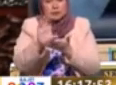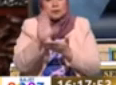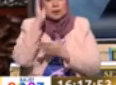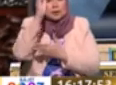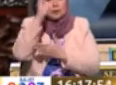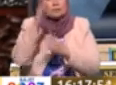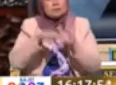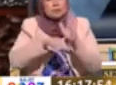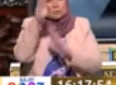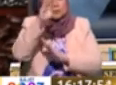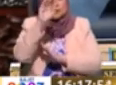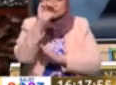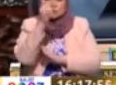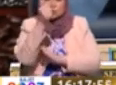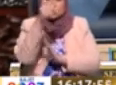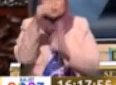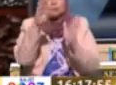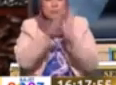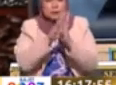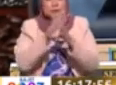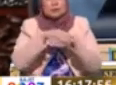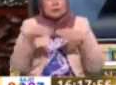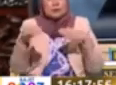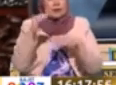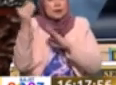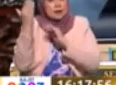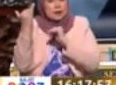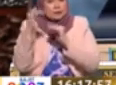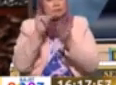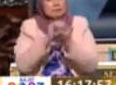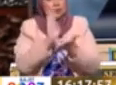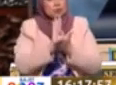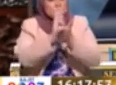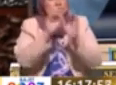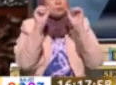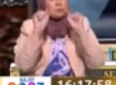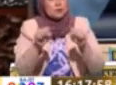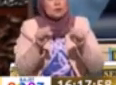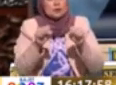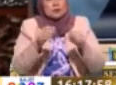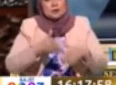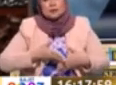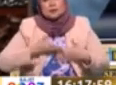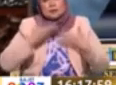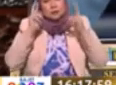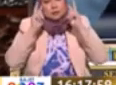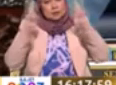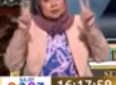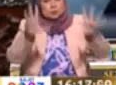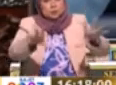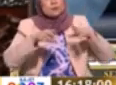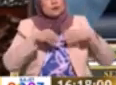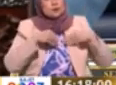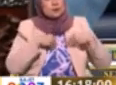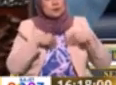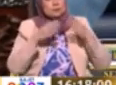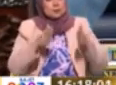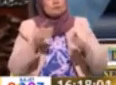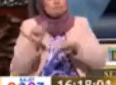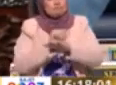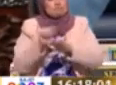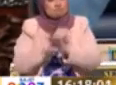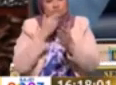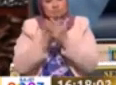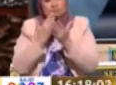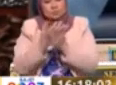2023 akan melebihi RM10 bilion. Diharap bantuan ini dapat menghela nafas lega para penerima dan digunakan sebaiknya